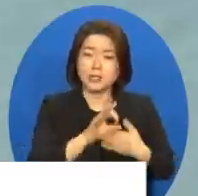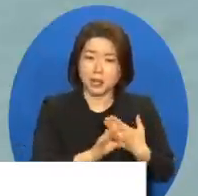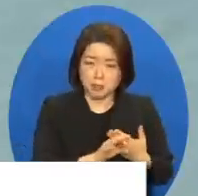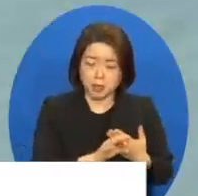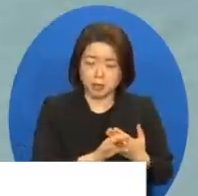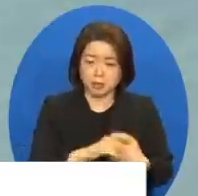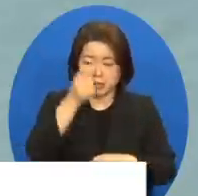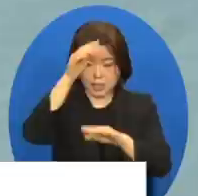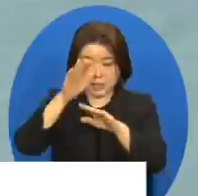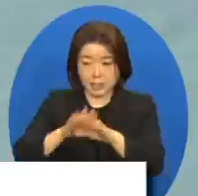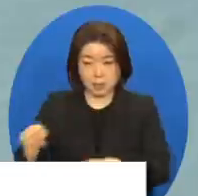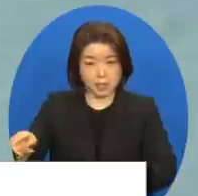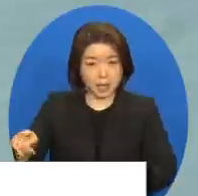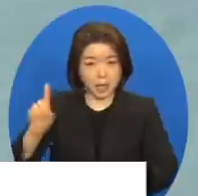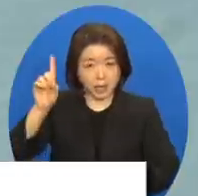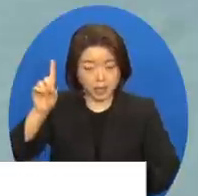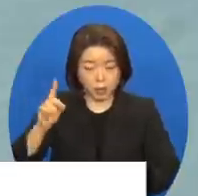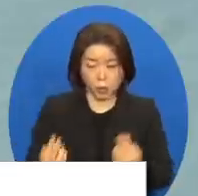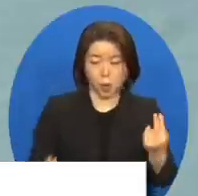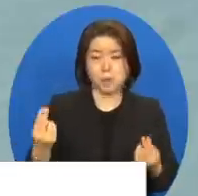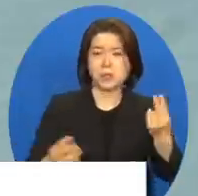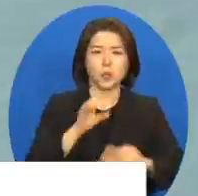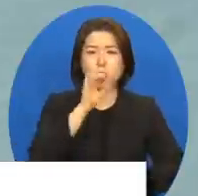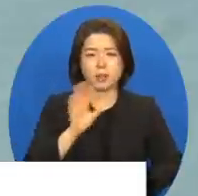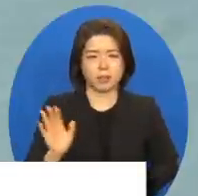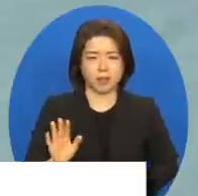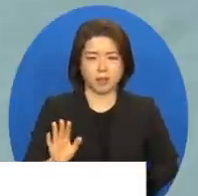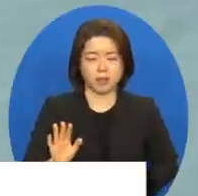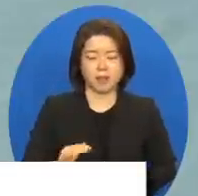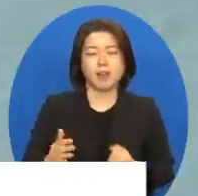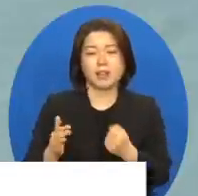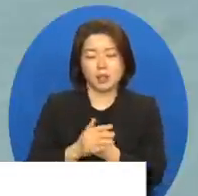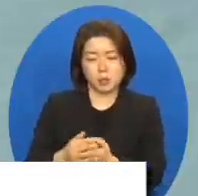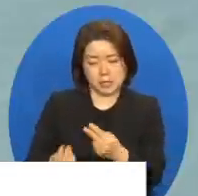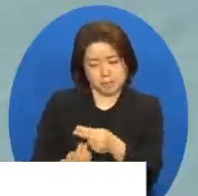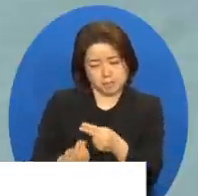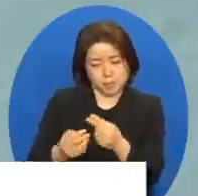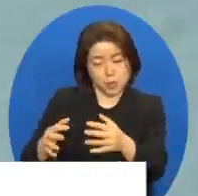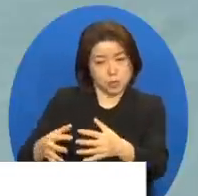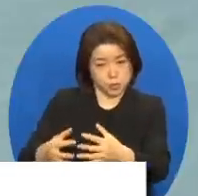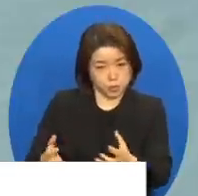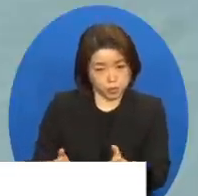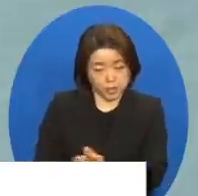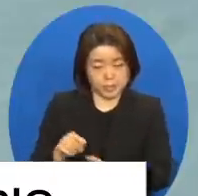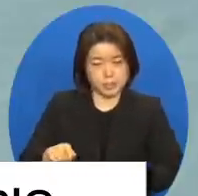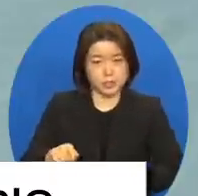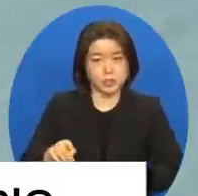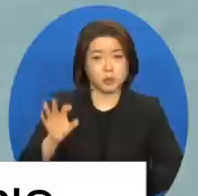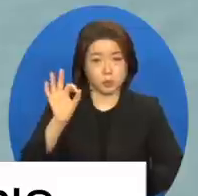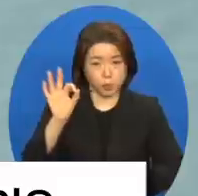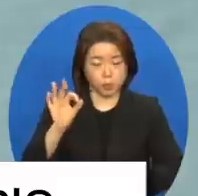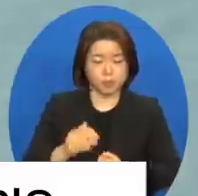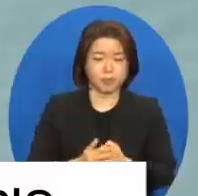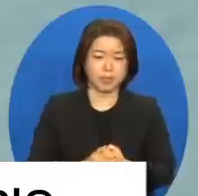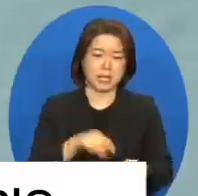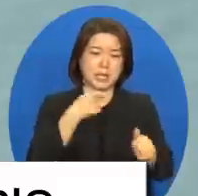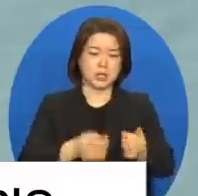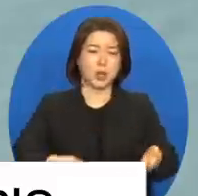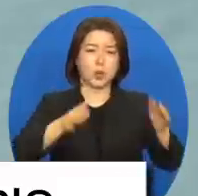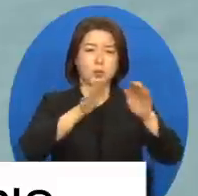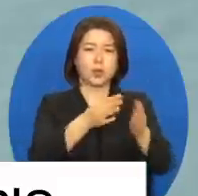예배당 하나하고는 비교가 안 되잖아. 그래서 그 모아둔 건축비를 이 교육관을